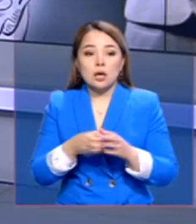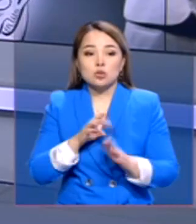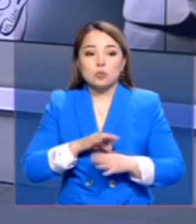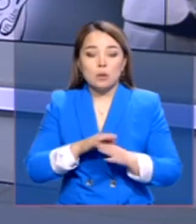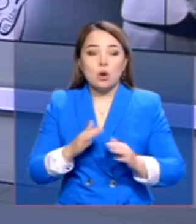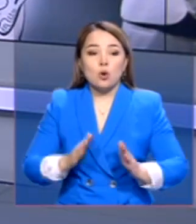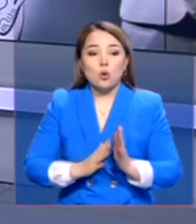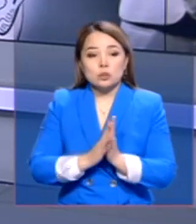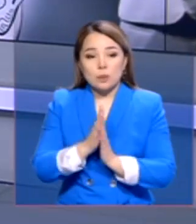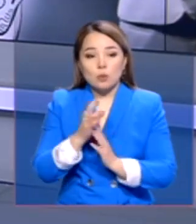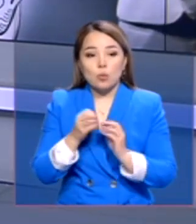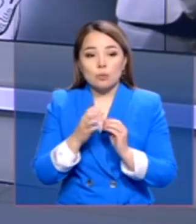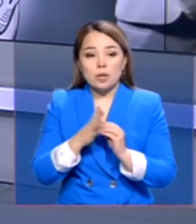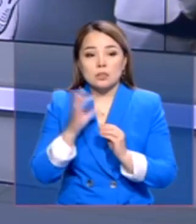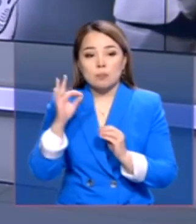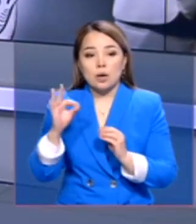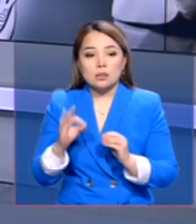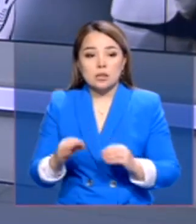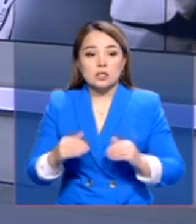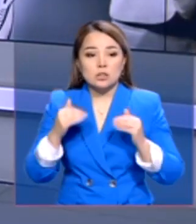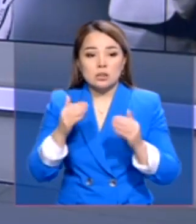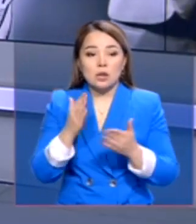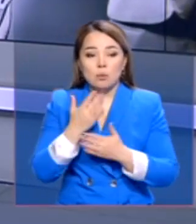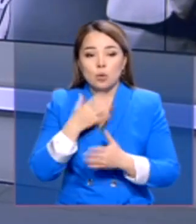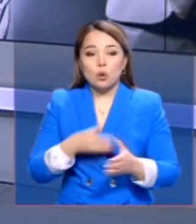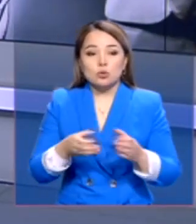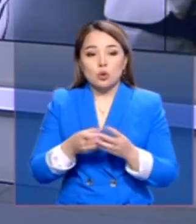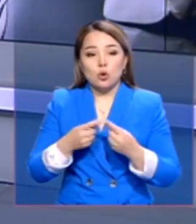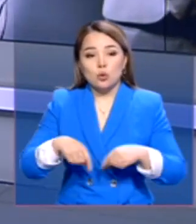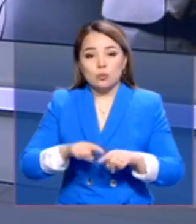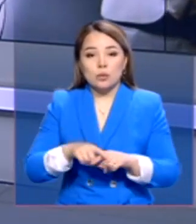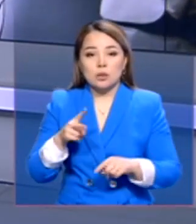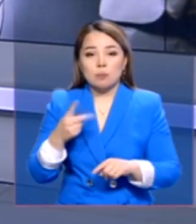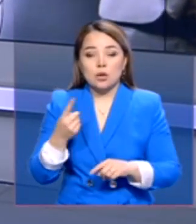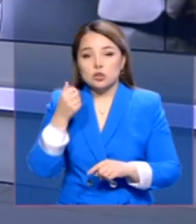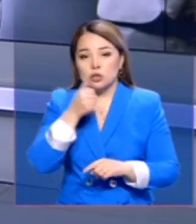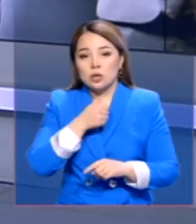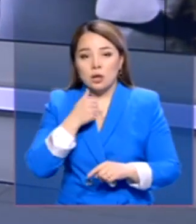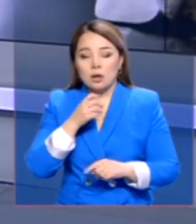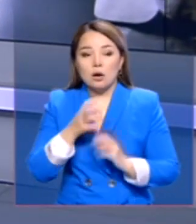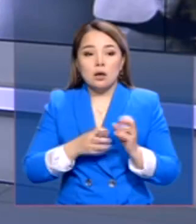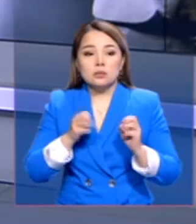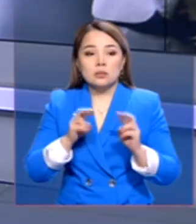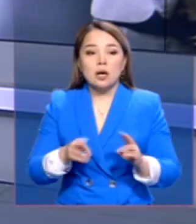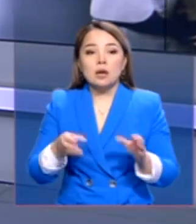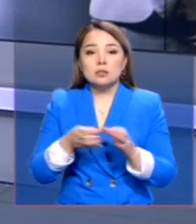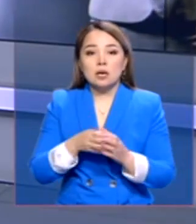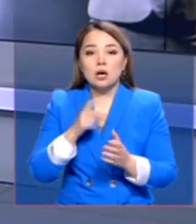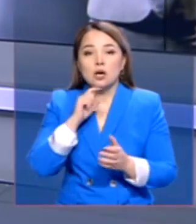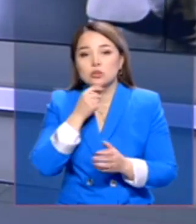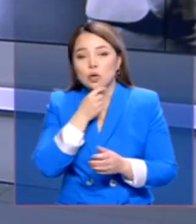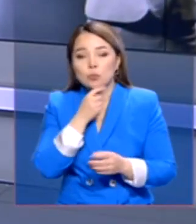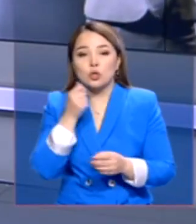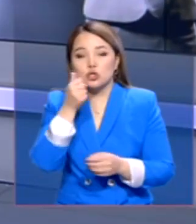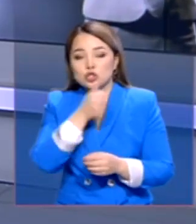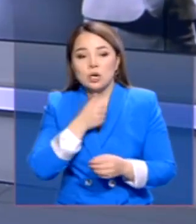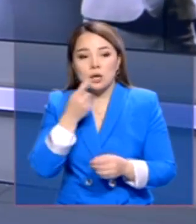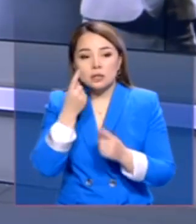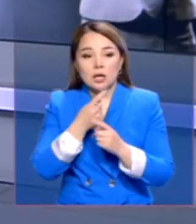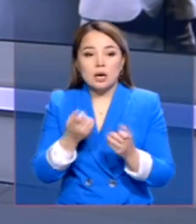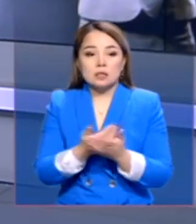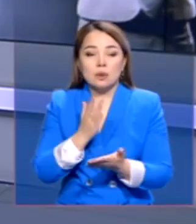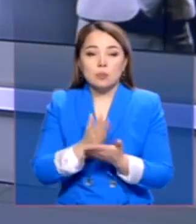өсім 15%-ға жеткен. Біркен ұлттар ұйымының өзі 2021 жылды халықаралық креативті экономика жылы деп